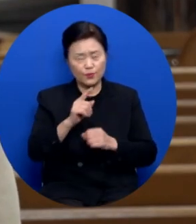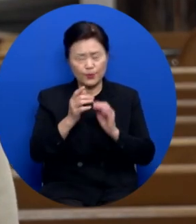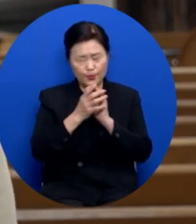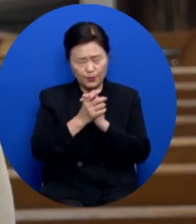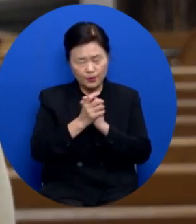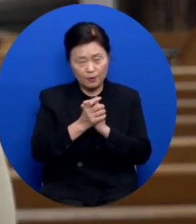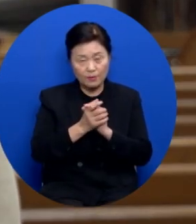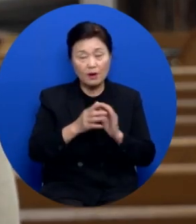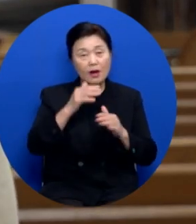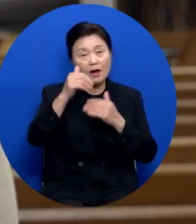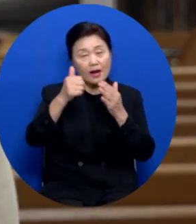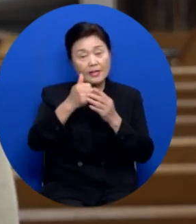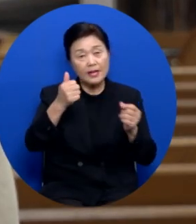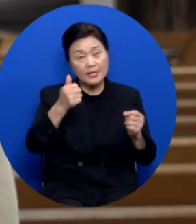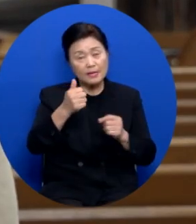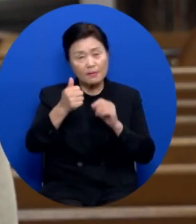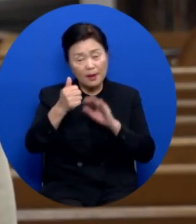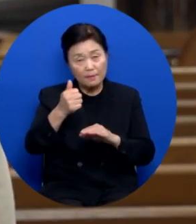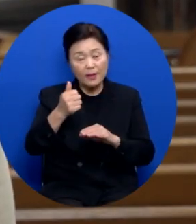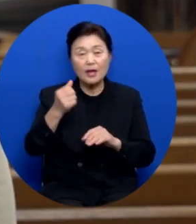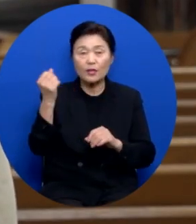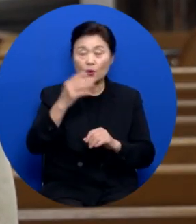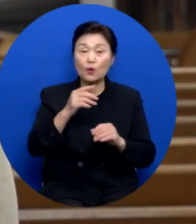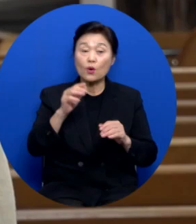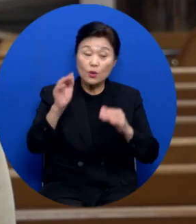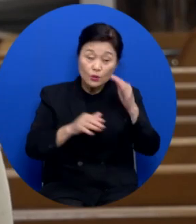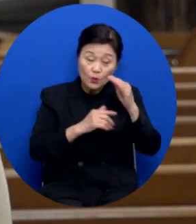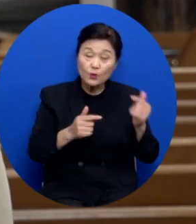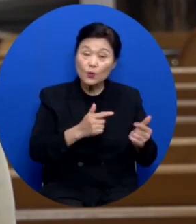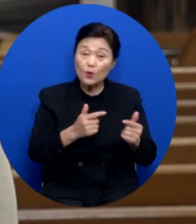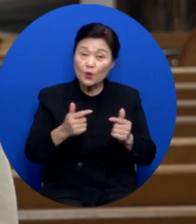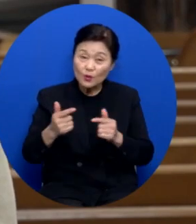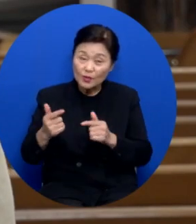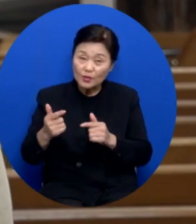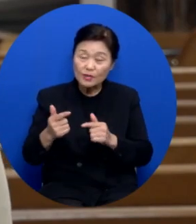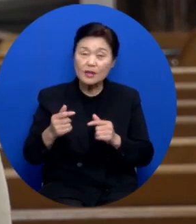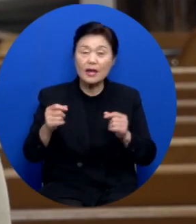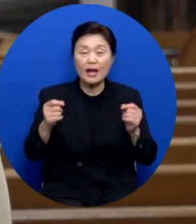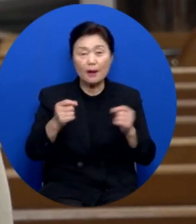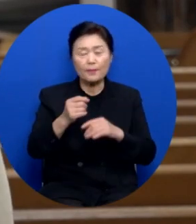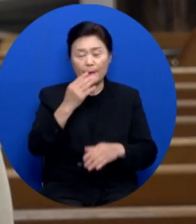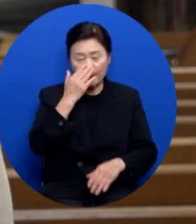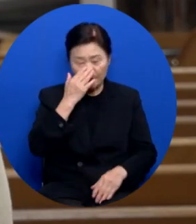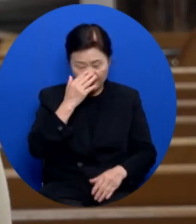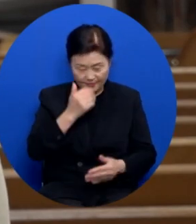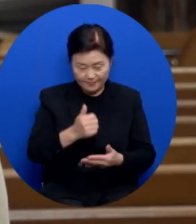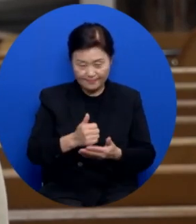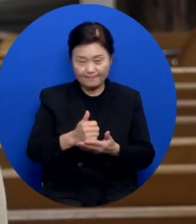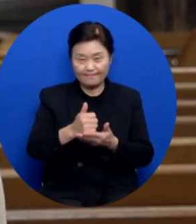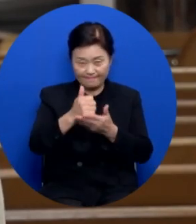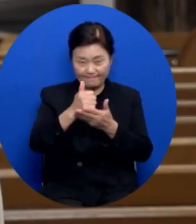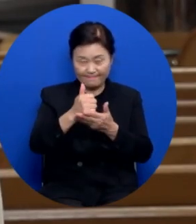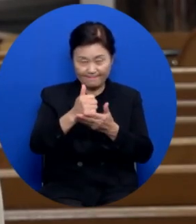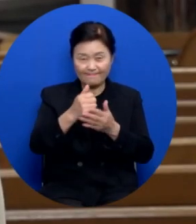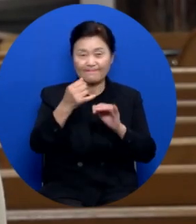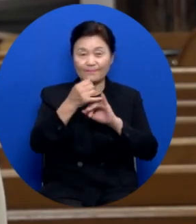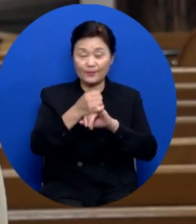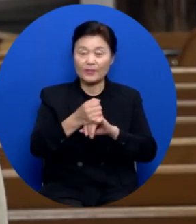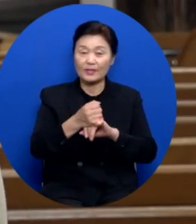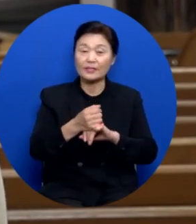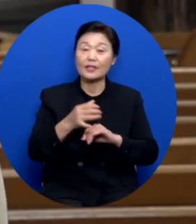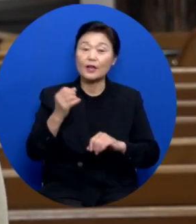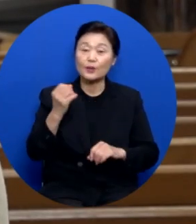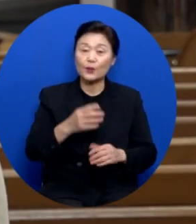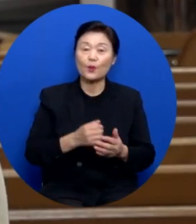앞에 신실하게 그리고 성도들에게 겸손하게 그렇게 섬기도록 하겠습니다. 그래서 궁극적으로 이